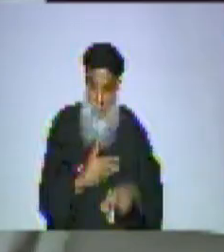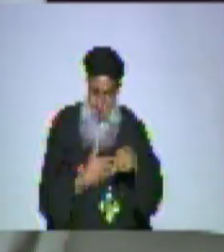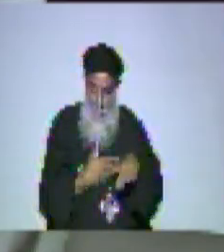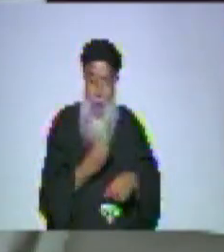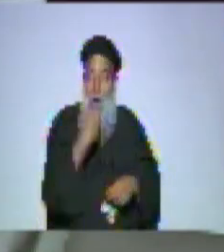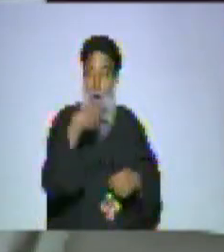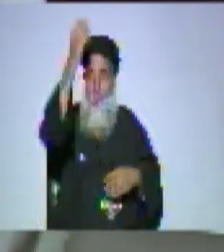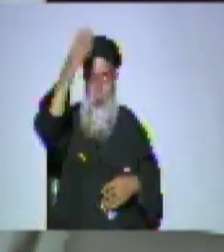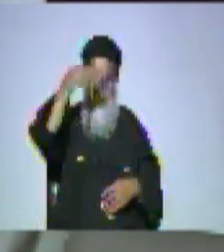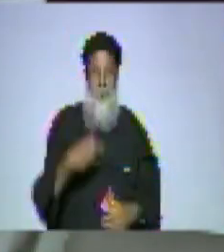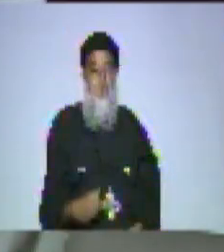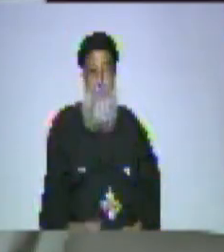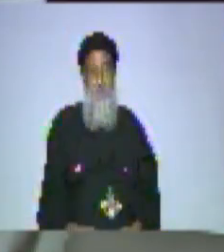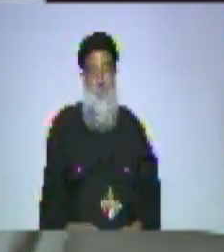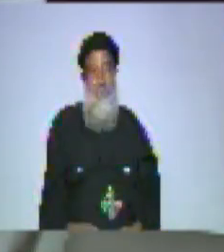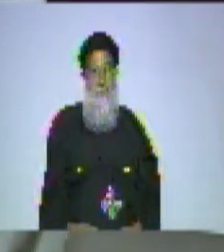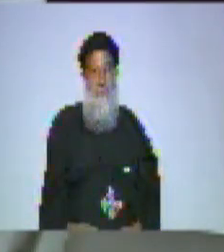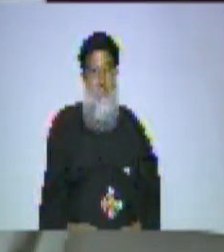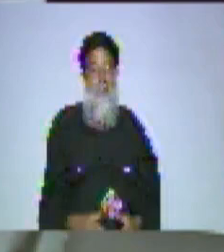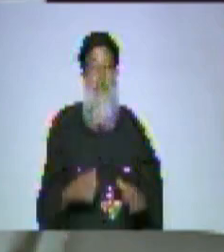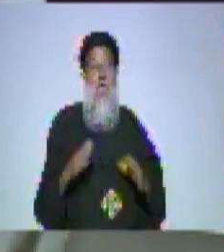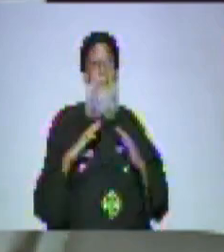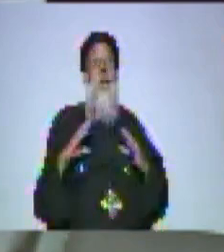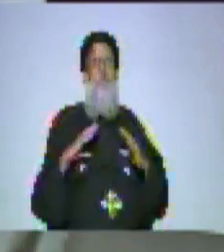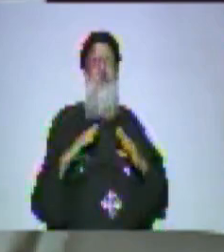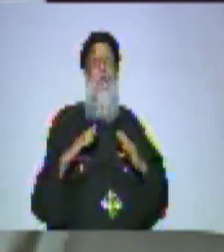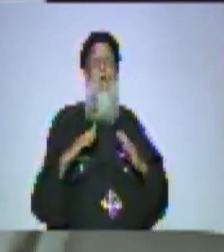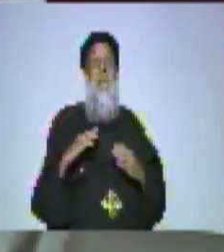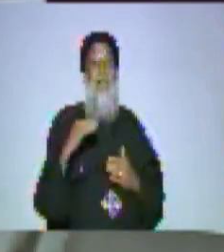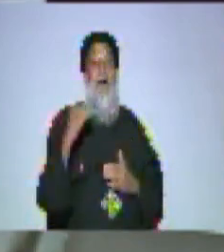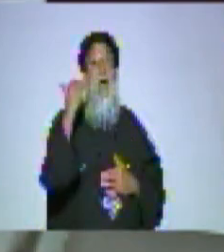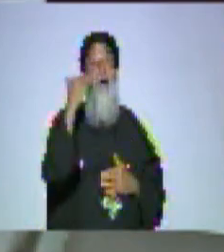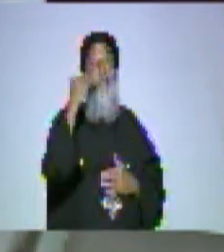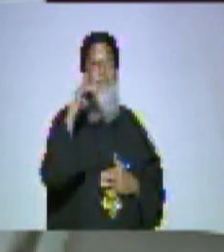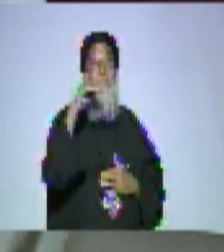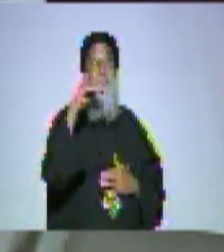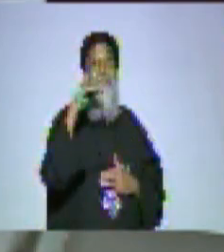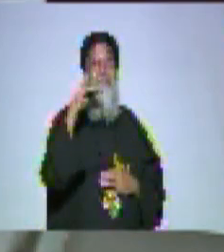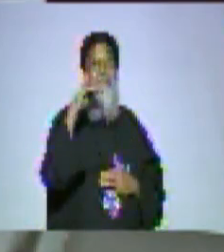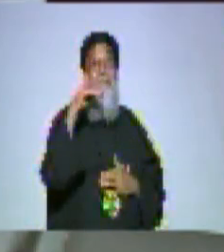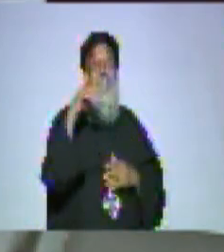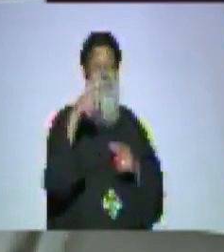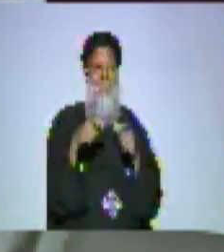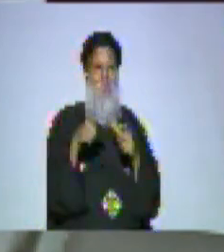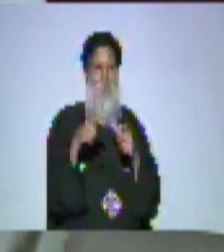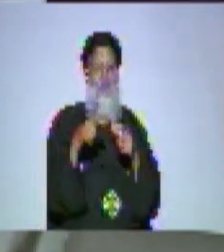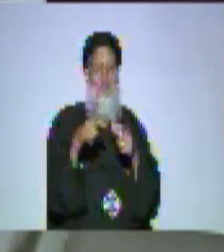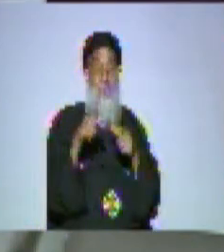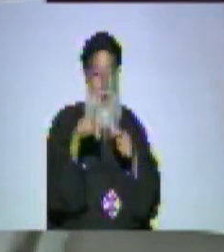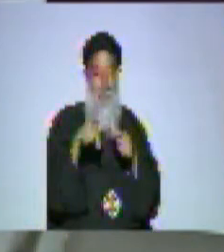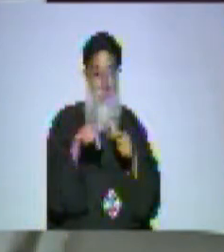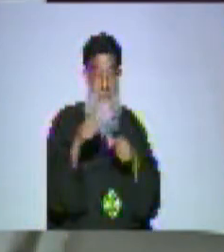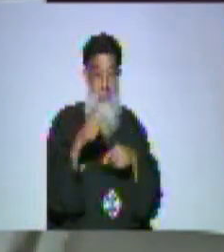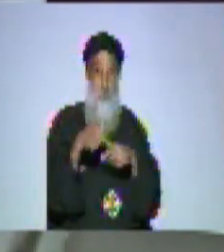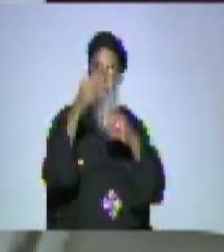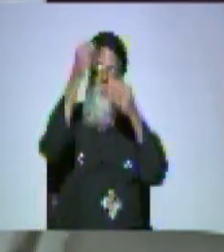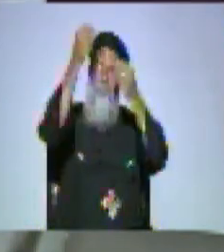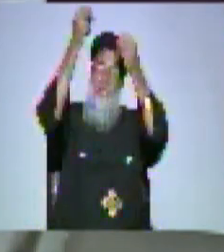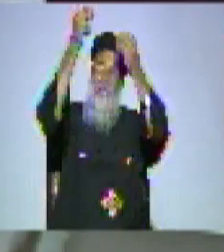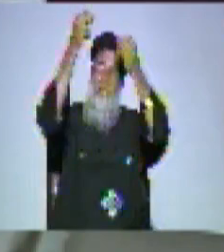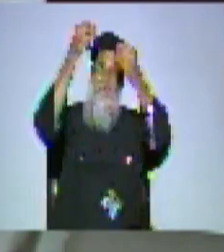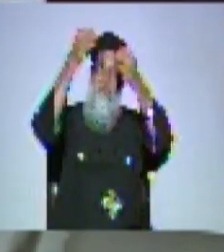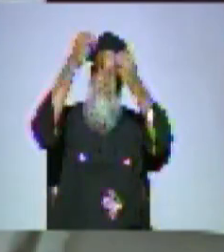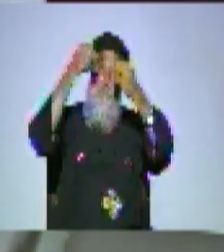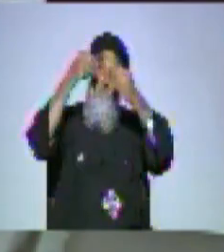يعني كان الغراب يجيب نص رغيف لان بابولا في لحظه معينه يعني